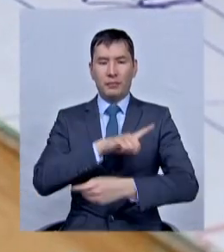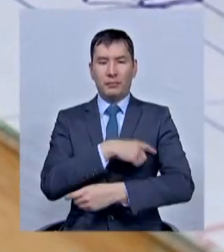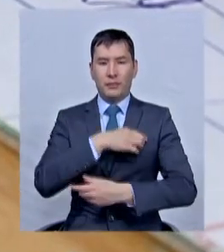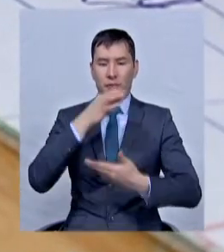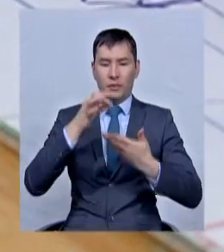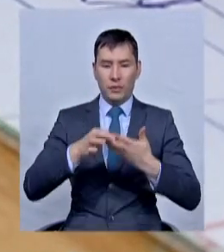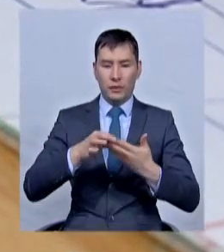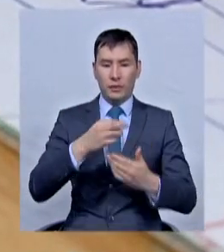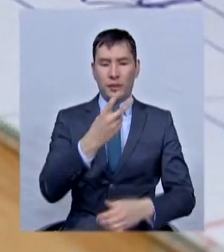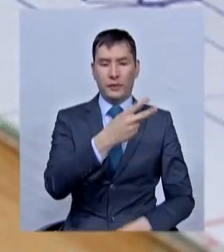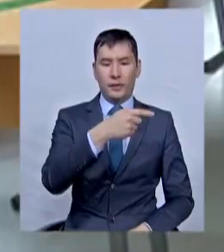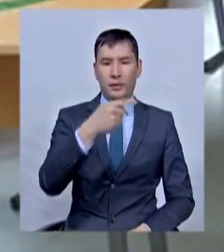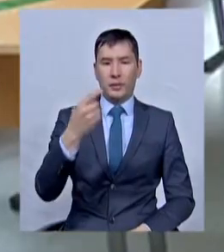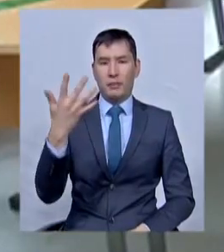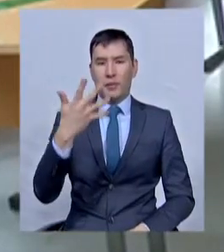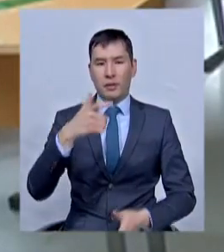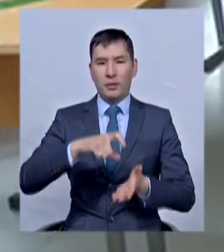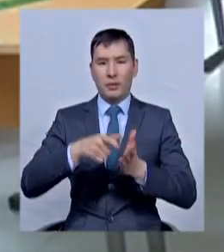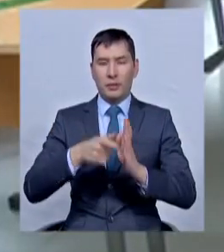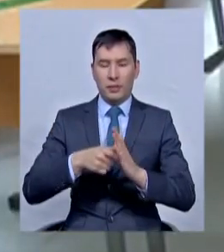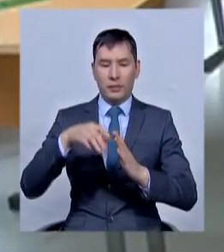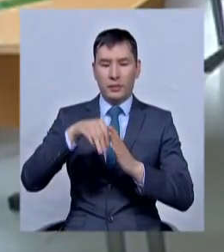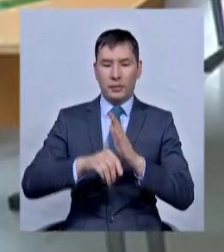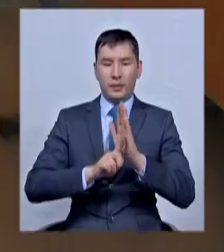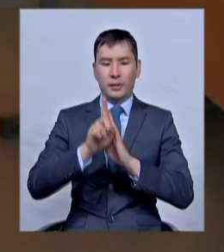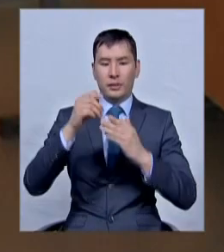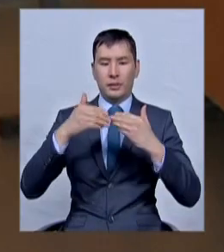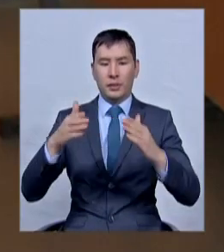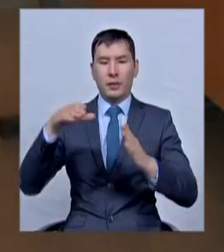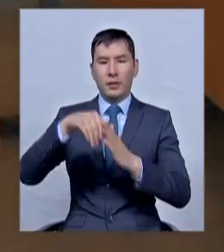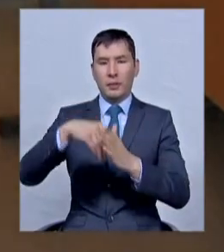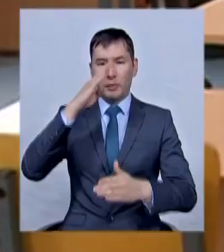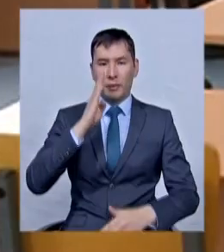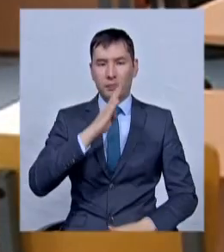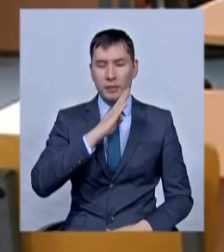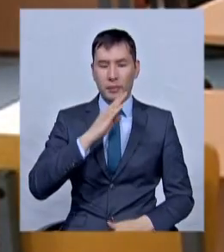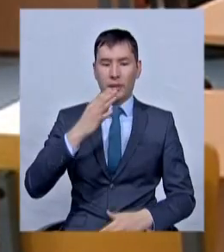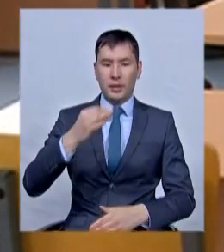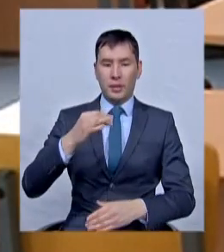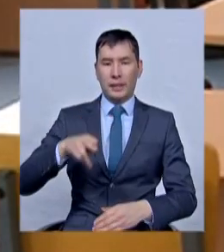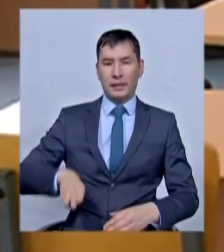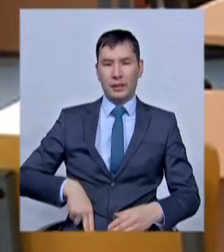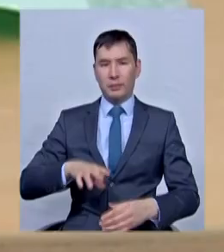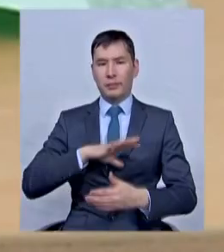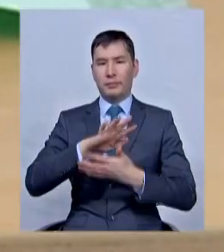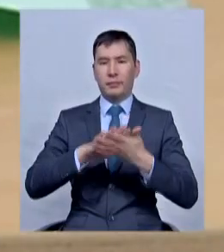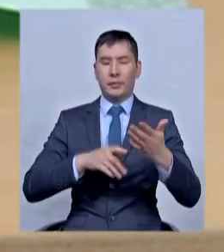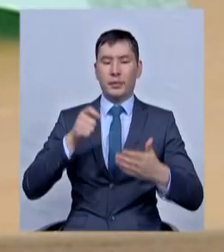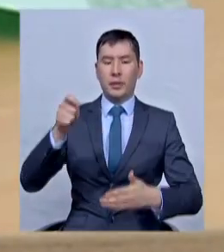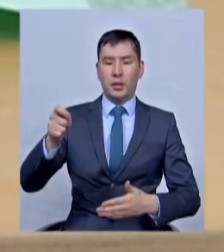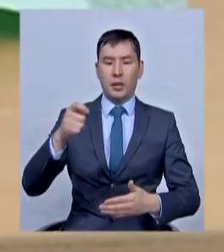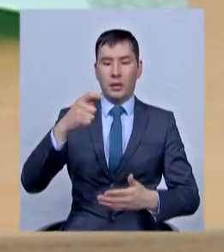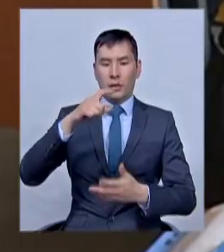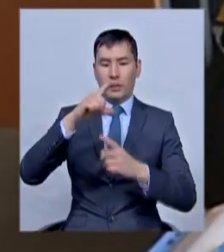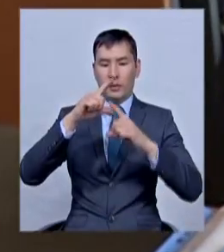5-ші сынып аралығындағы оқушылар үшін кезекші сыныптар ашылған. Ол үшін ата-аналар мектеп басшылығына өтініш жолдауы тиіс. Ал бір сыныптағы